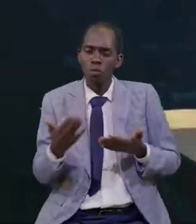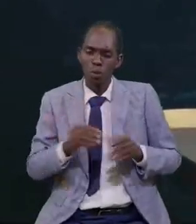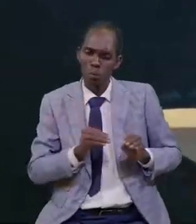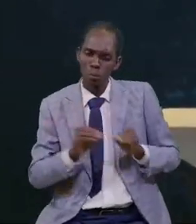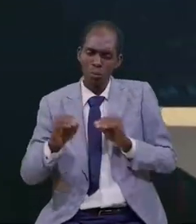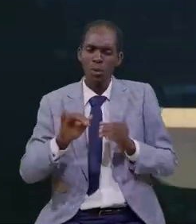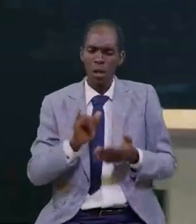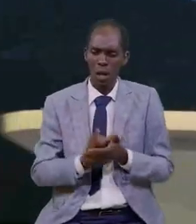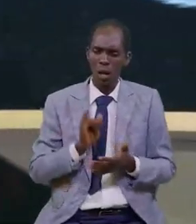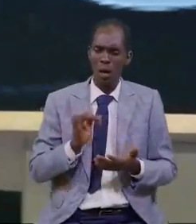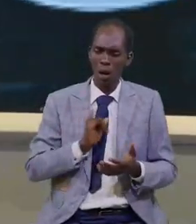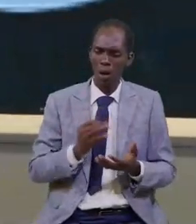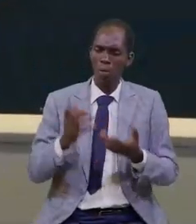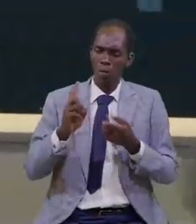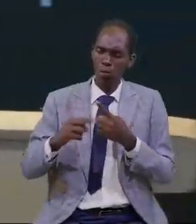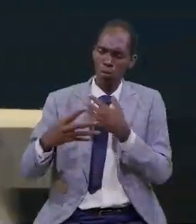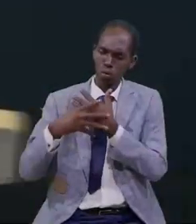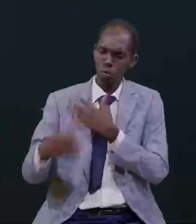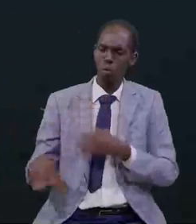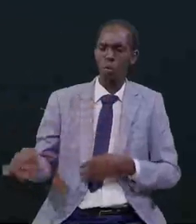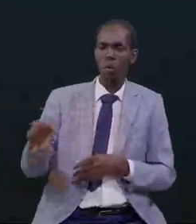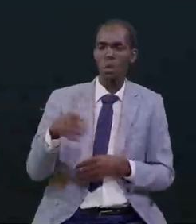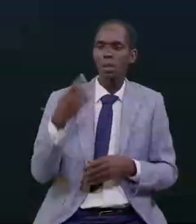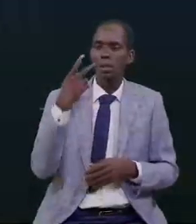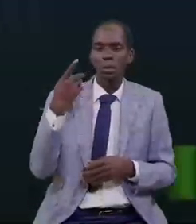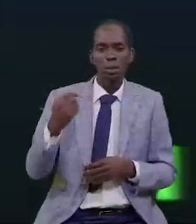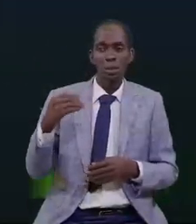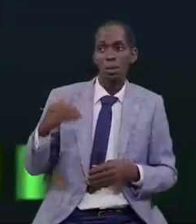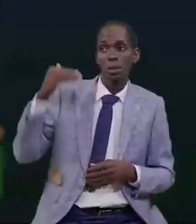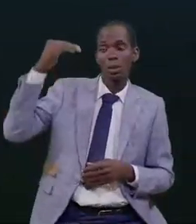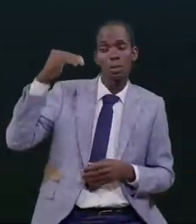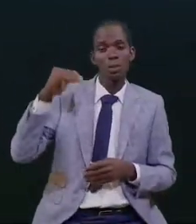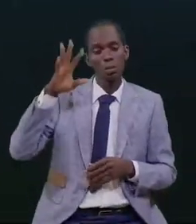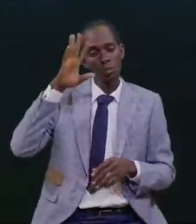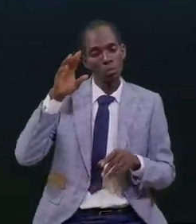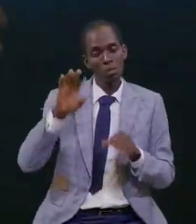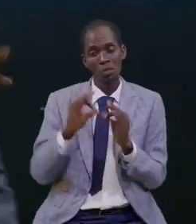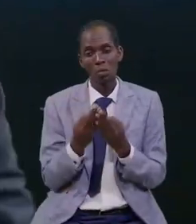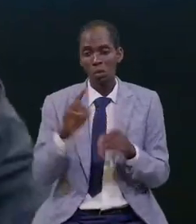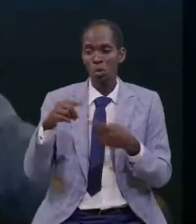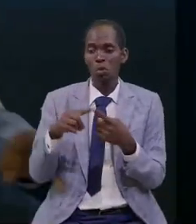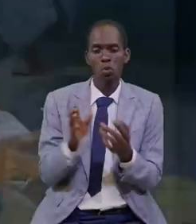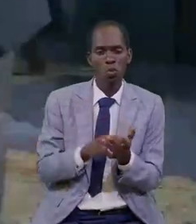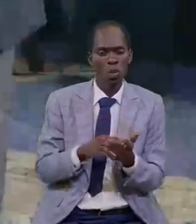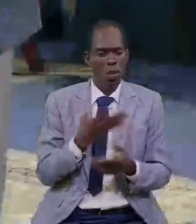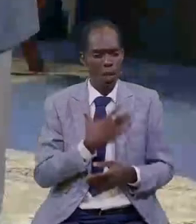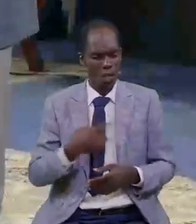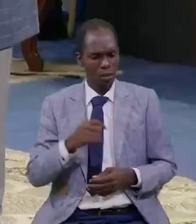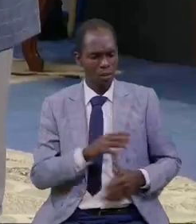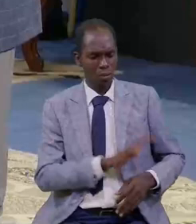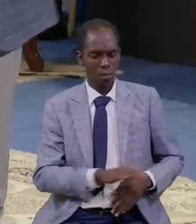eux et il voit les grands frères qui vont à l'école et le bébé il veut